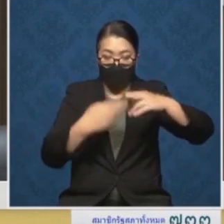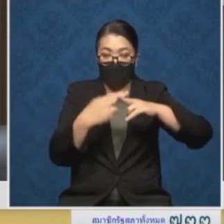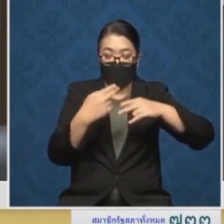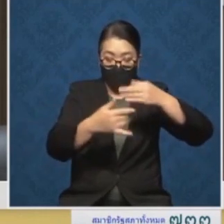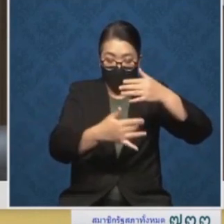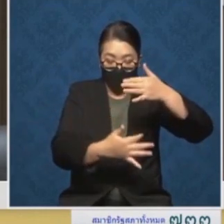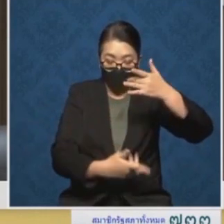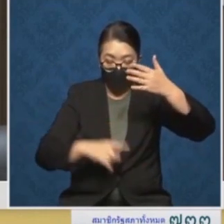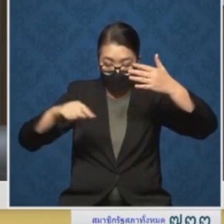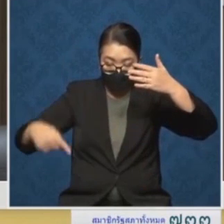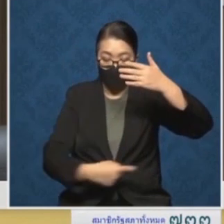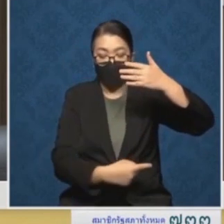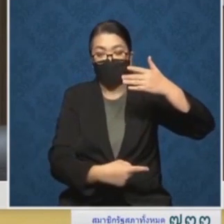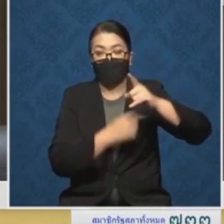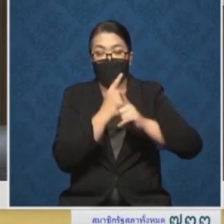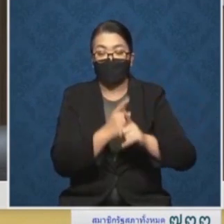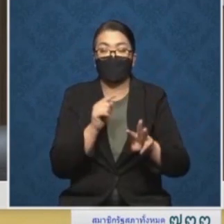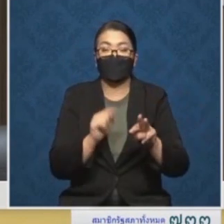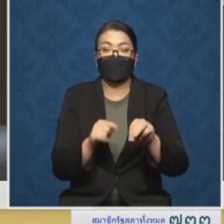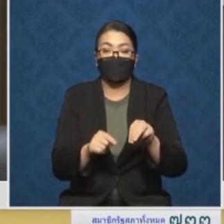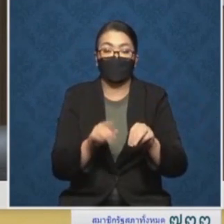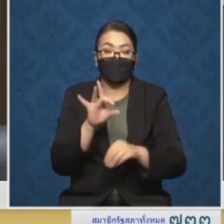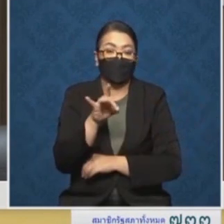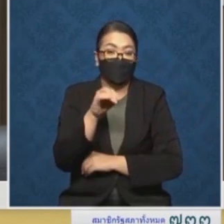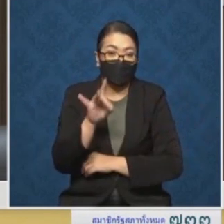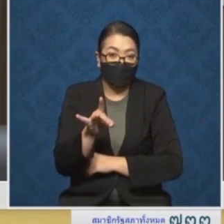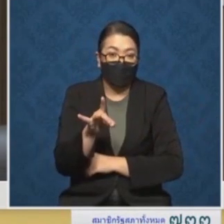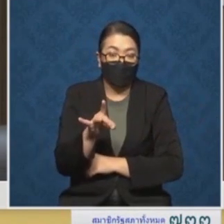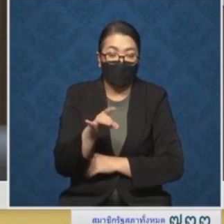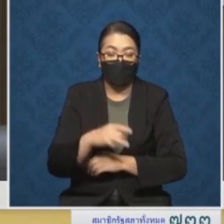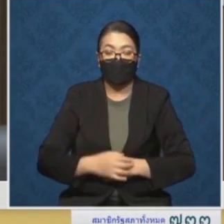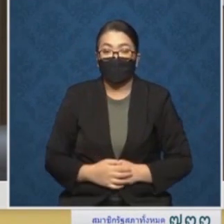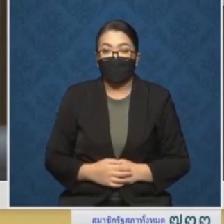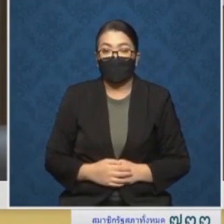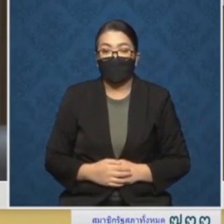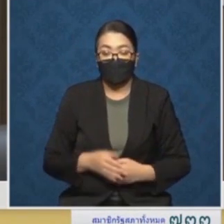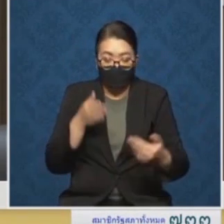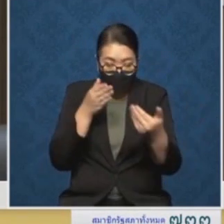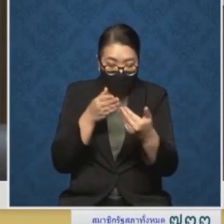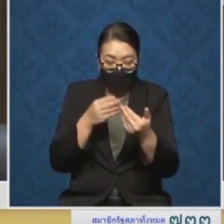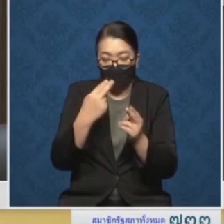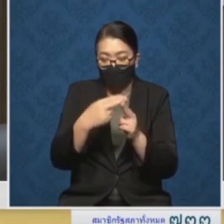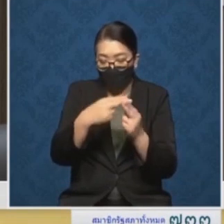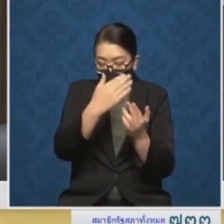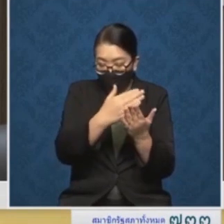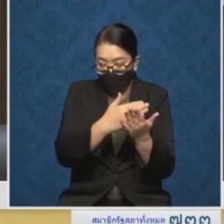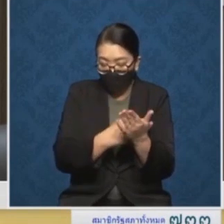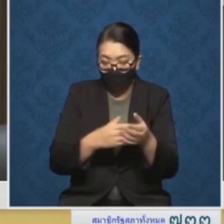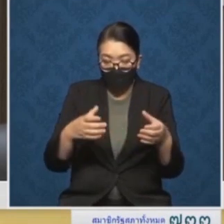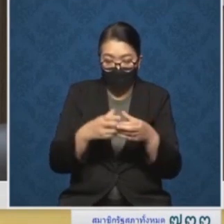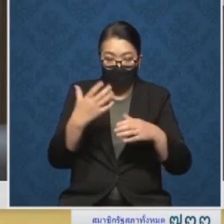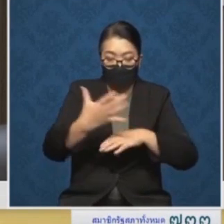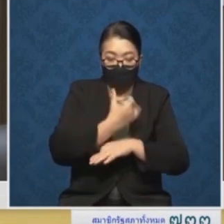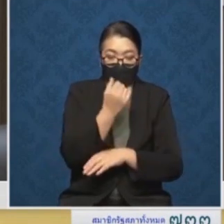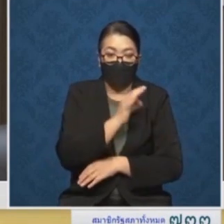ไว้ตามมาตรา88เฉพาะจากบัญชีรายชื่อของพรรคการเมืองที่มีสมาชิ